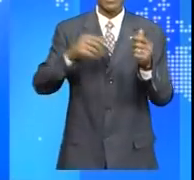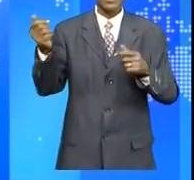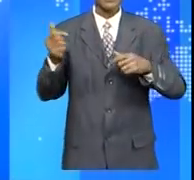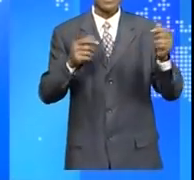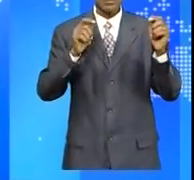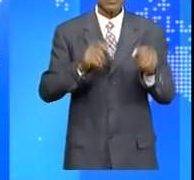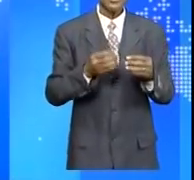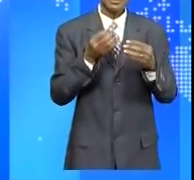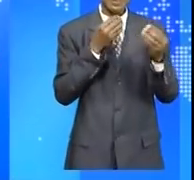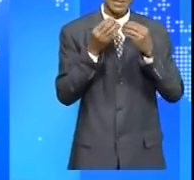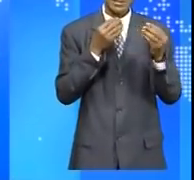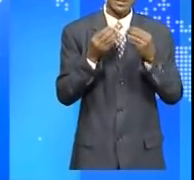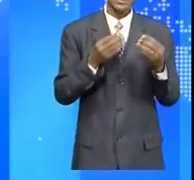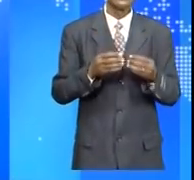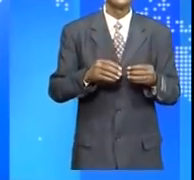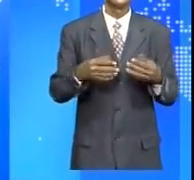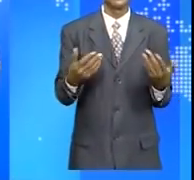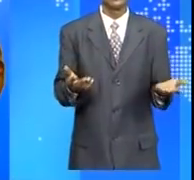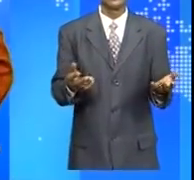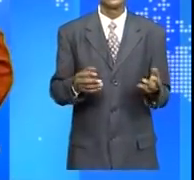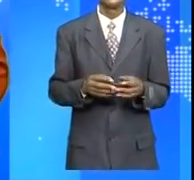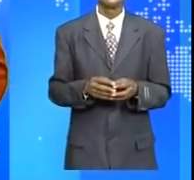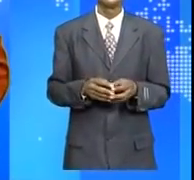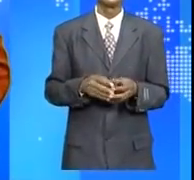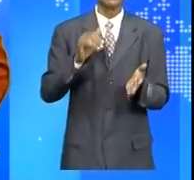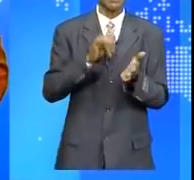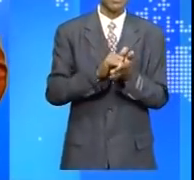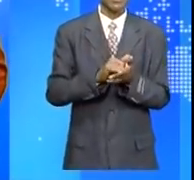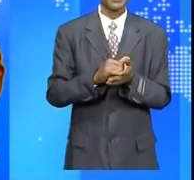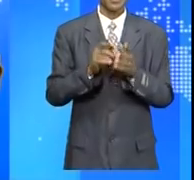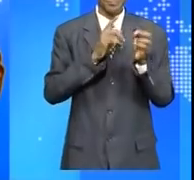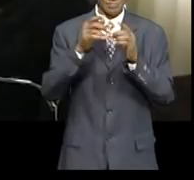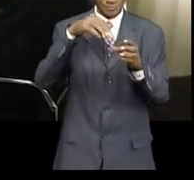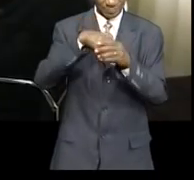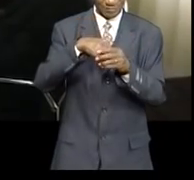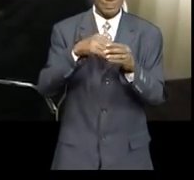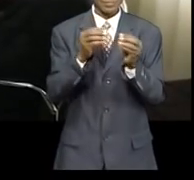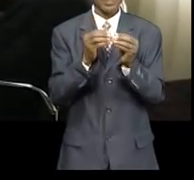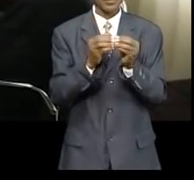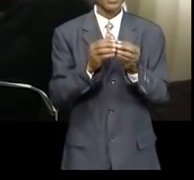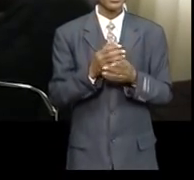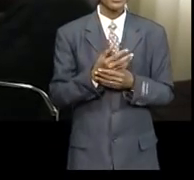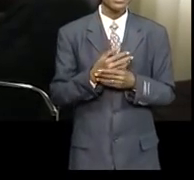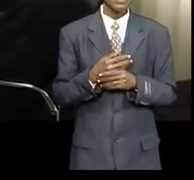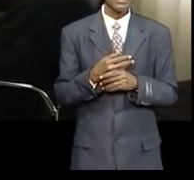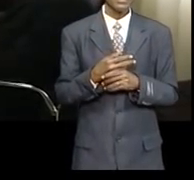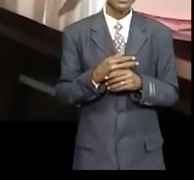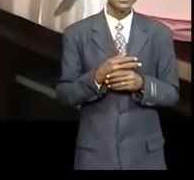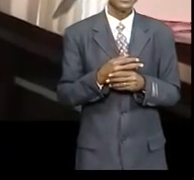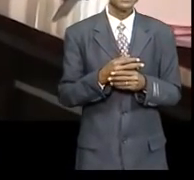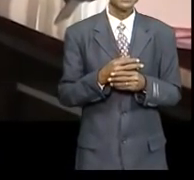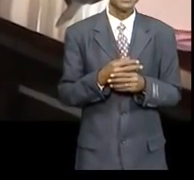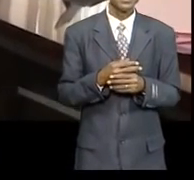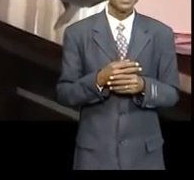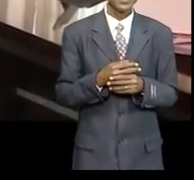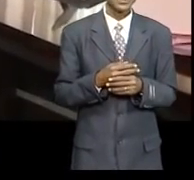et l'Association des journalistes analystes du Congo. Cédric Kenina. Les efforts entrepris pour la relance de